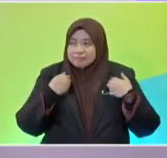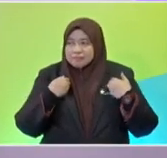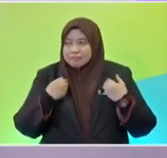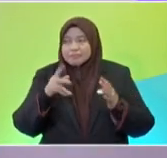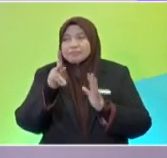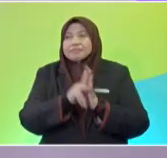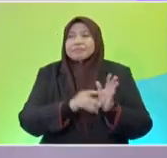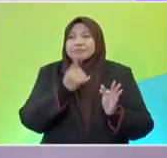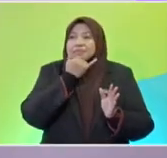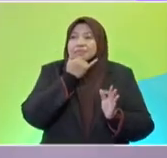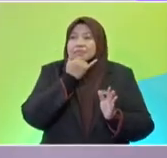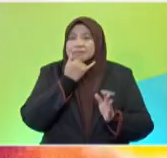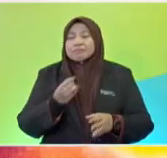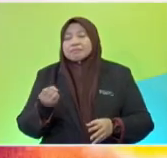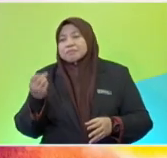kesalahan